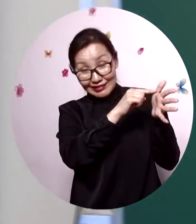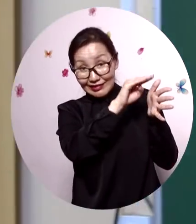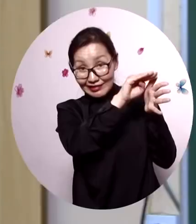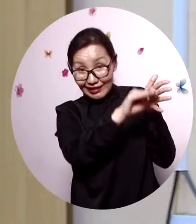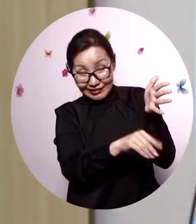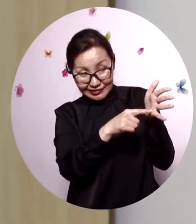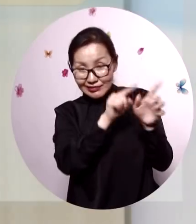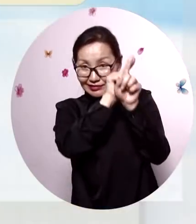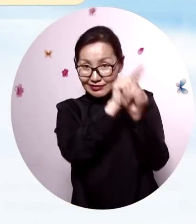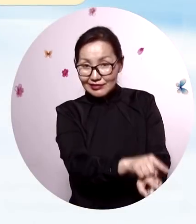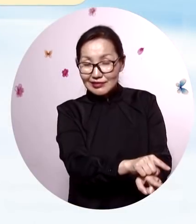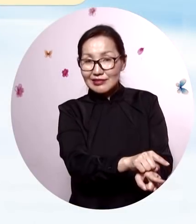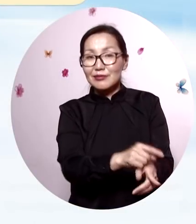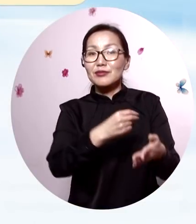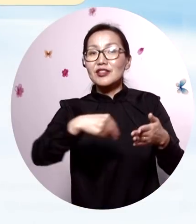санчаарай.